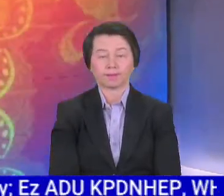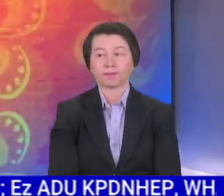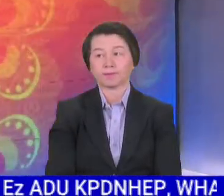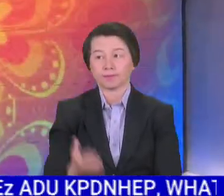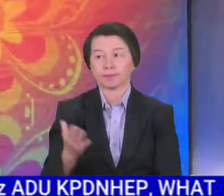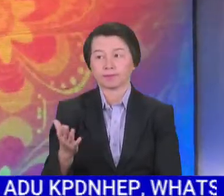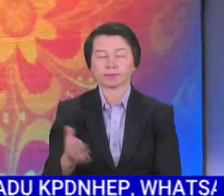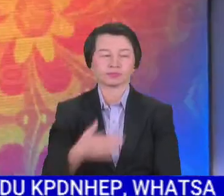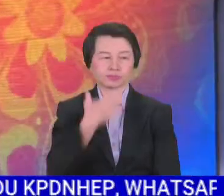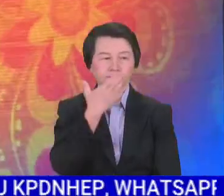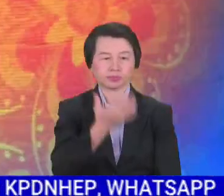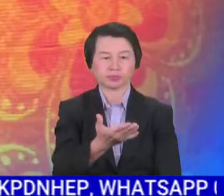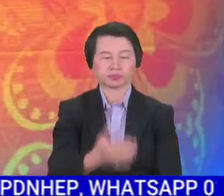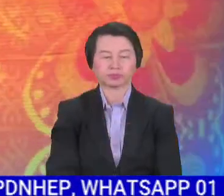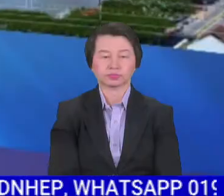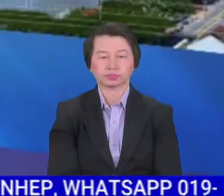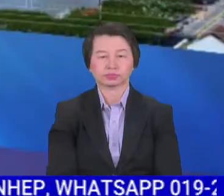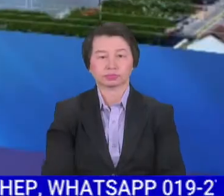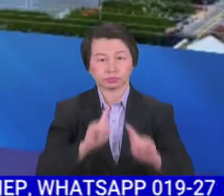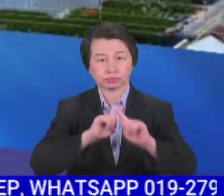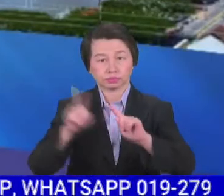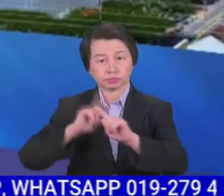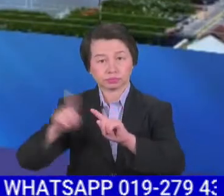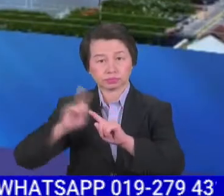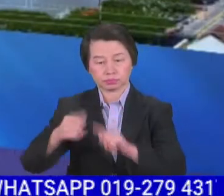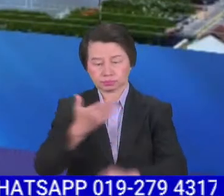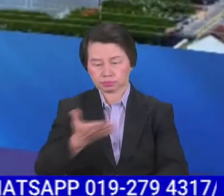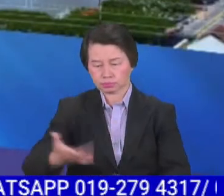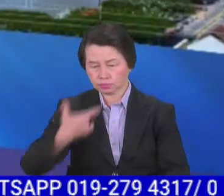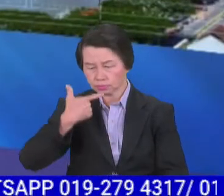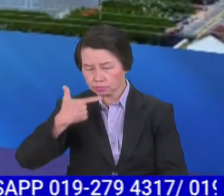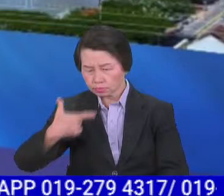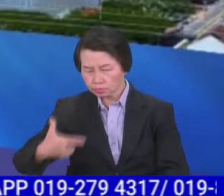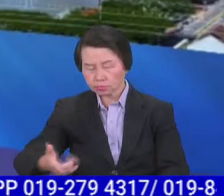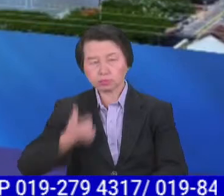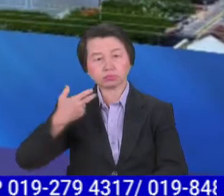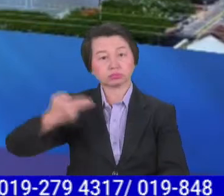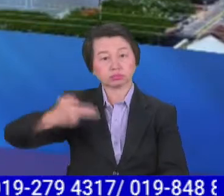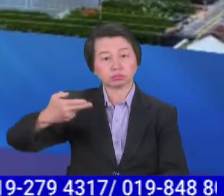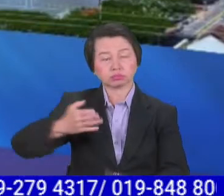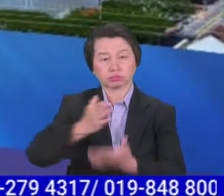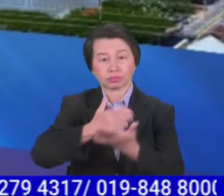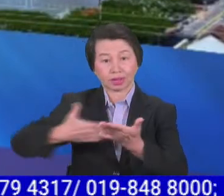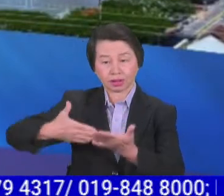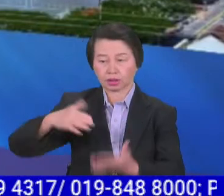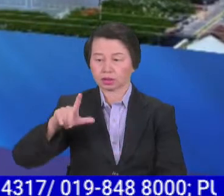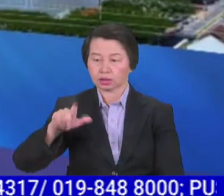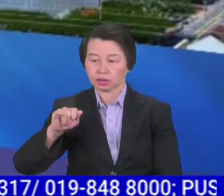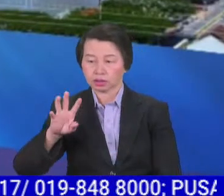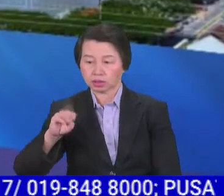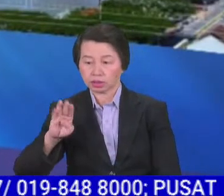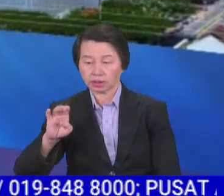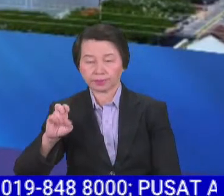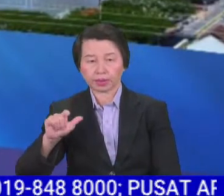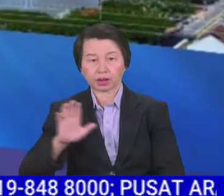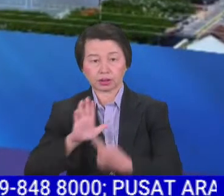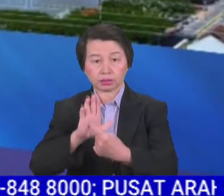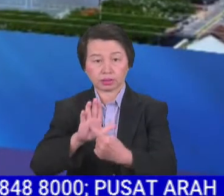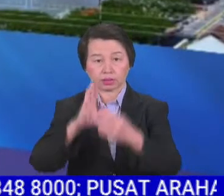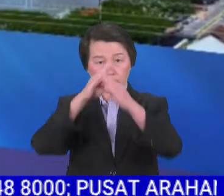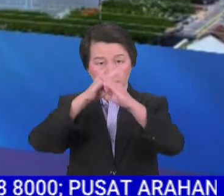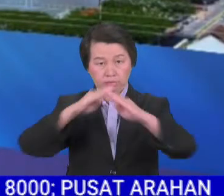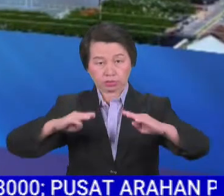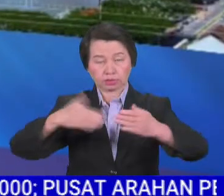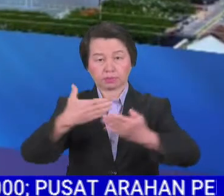Silakan, Buma. Baik, terima kasih, Atika. Pelbagai artifak asal usul dan sejarah di bahagian Limbang bakal dipaparkan di Museum